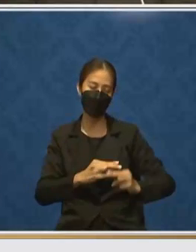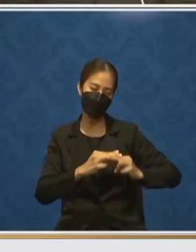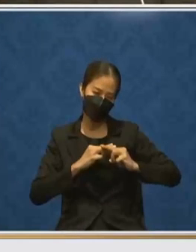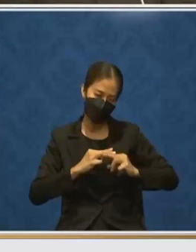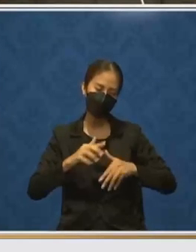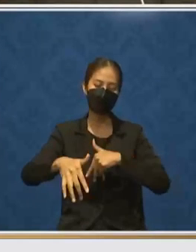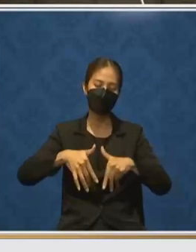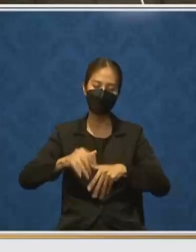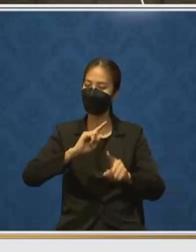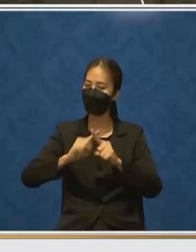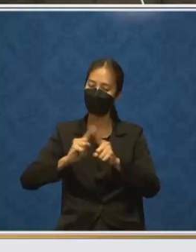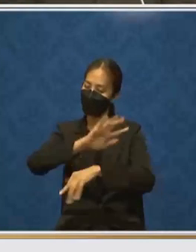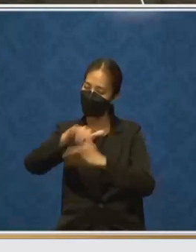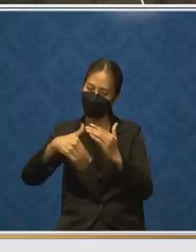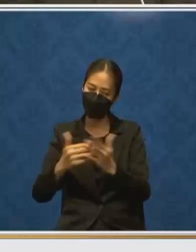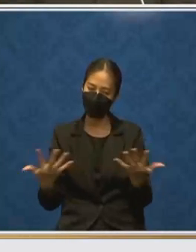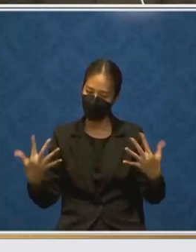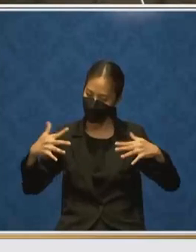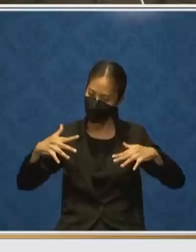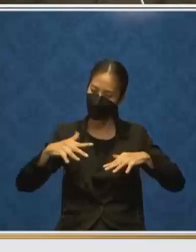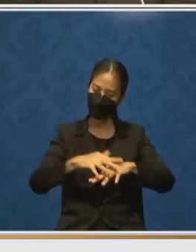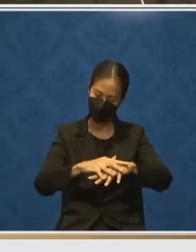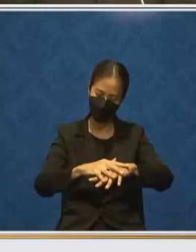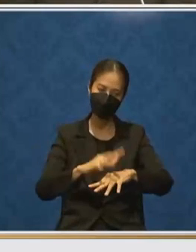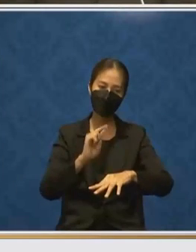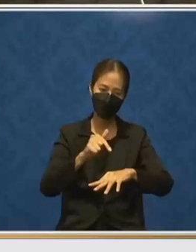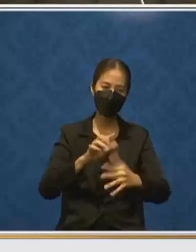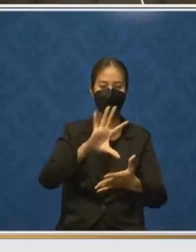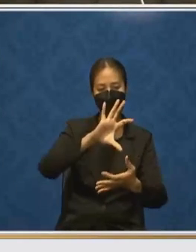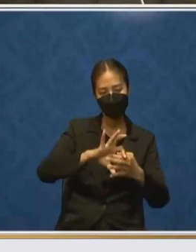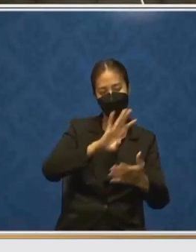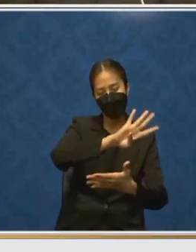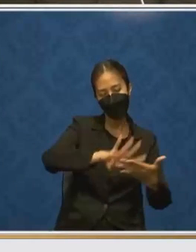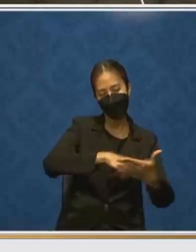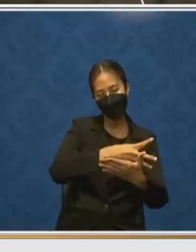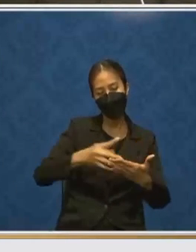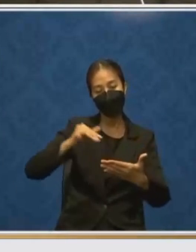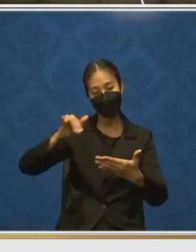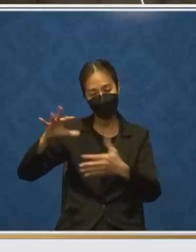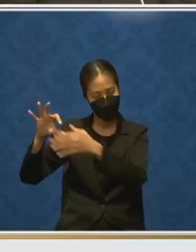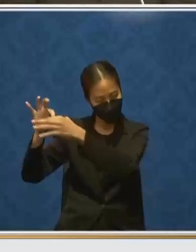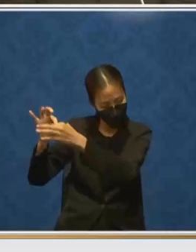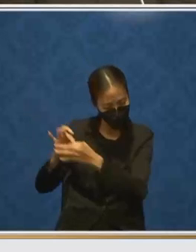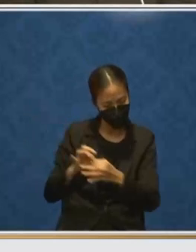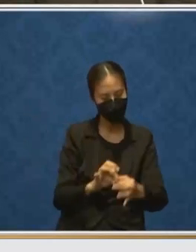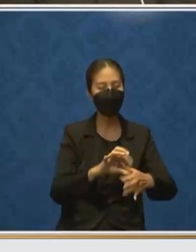ประชาชนเชื่อมโยงยุทธศาสตร์การพัฒนาประเทศไปสู่การขับเคลื่อนในระดับพื้นที่